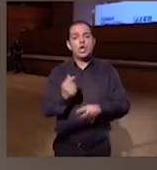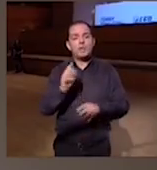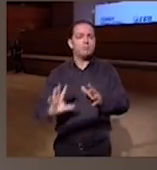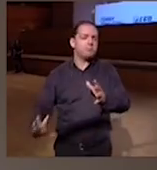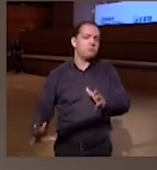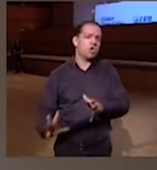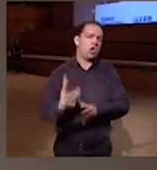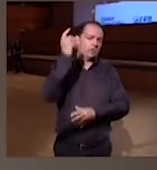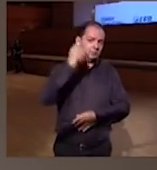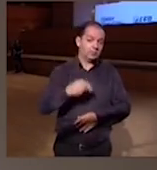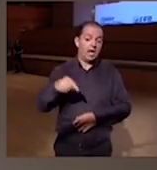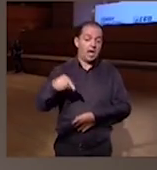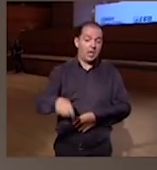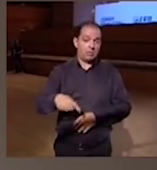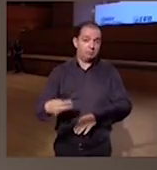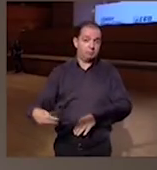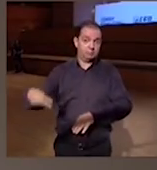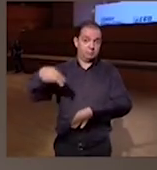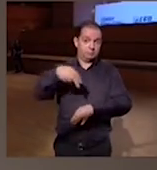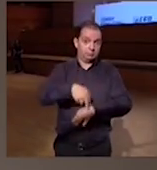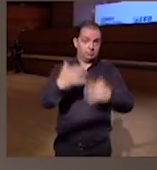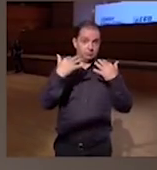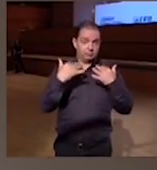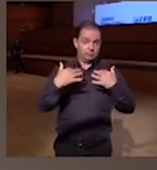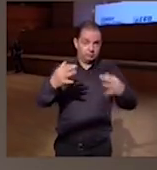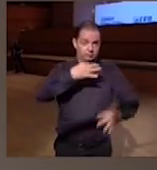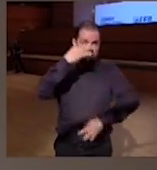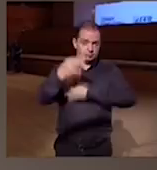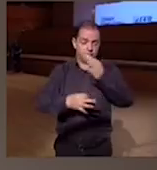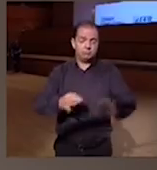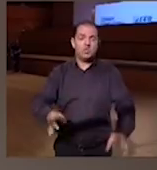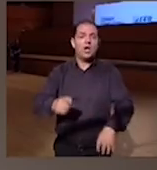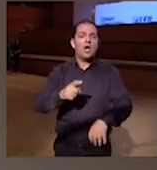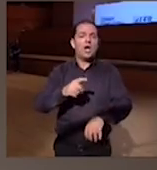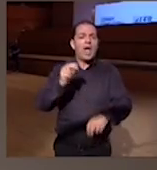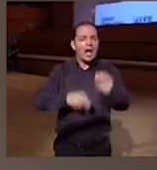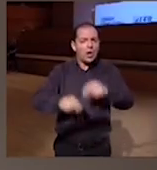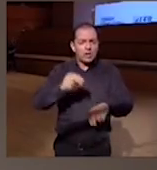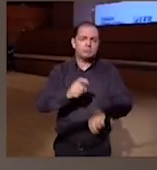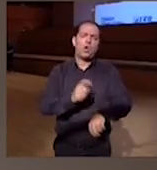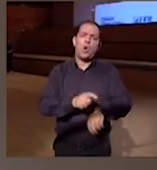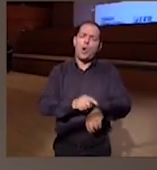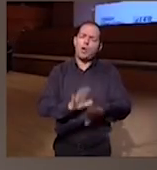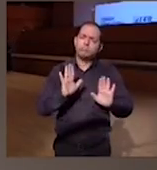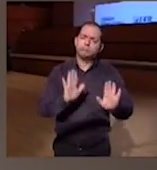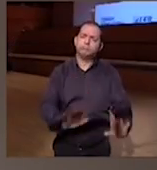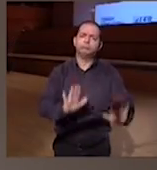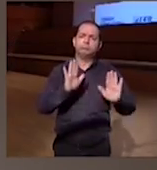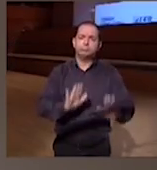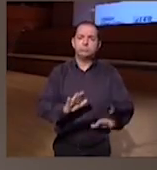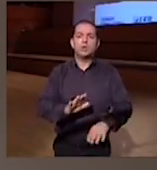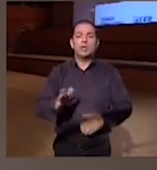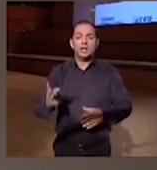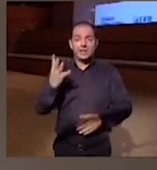πω και σήμερα εδώ, από αυτό εδώ το βήμα, οι εκλογές θα γίνουν στην ώρα τους, με τη λήξη της θητείας,